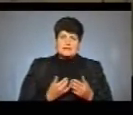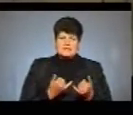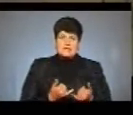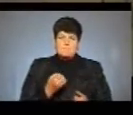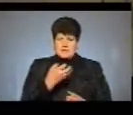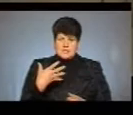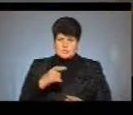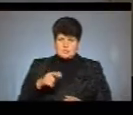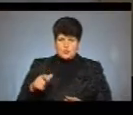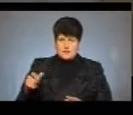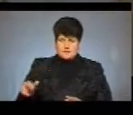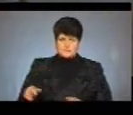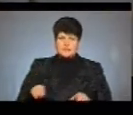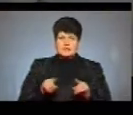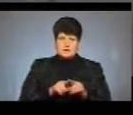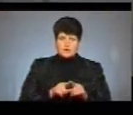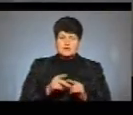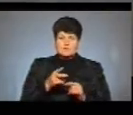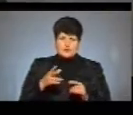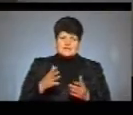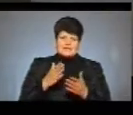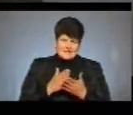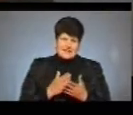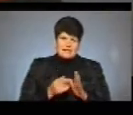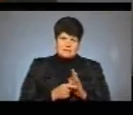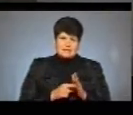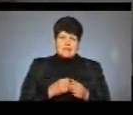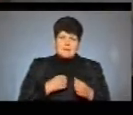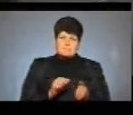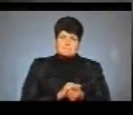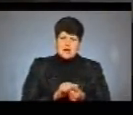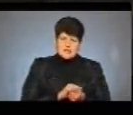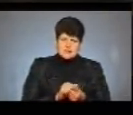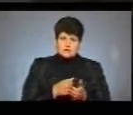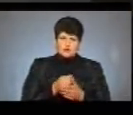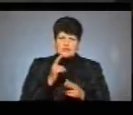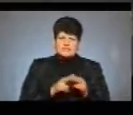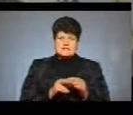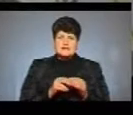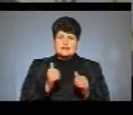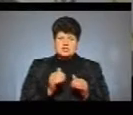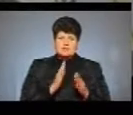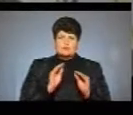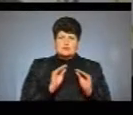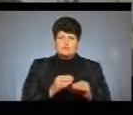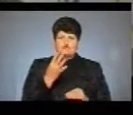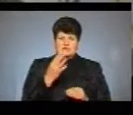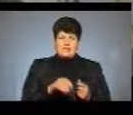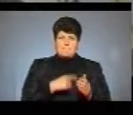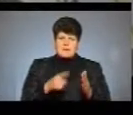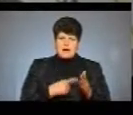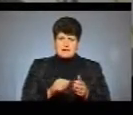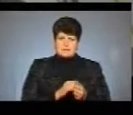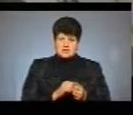15 людей. Також на поверсі є кімната для прання, де до кінця тижня мають обладнати 4 пральних машинки, кімната